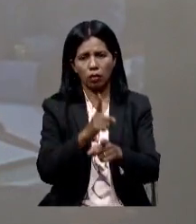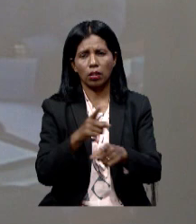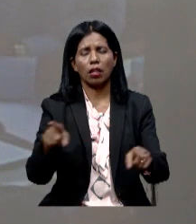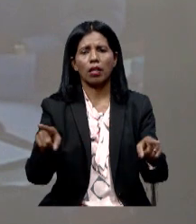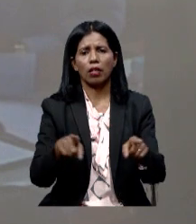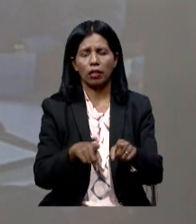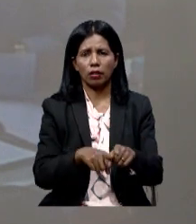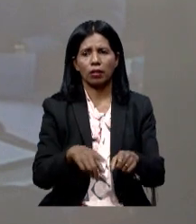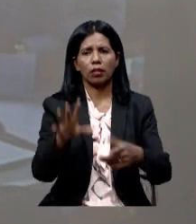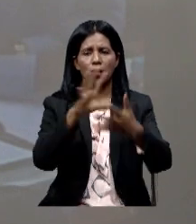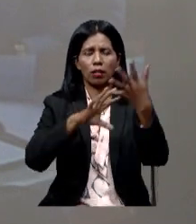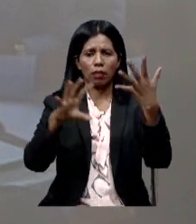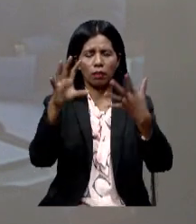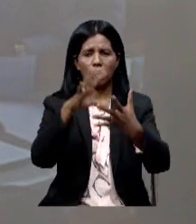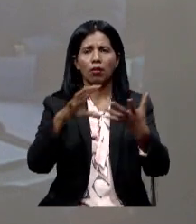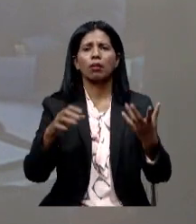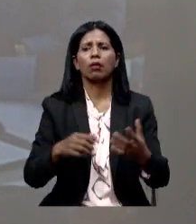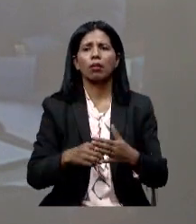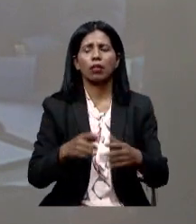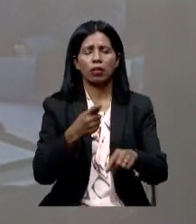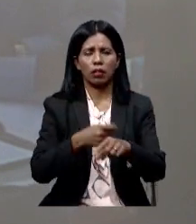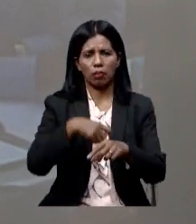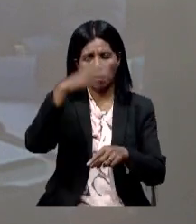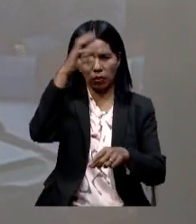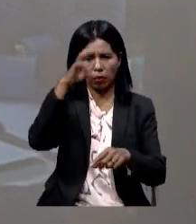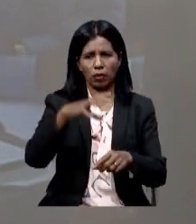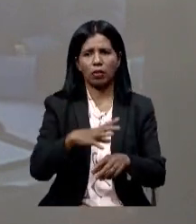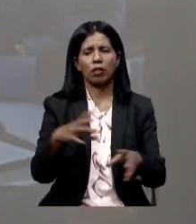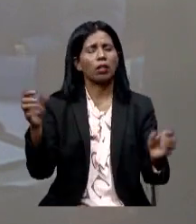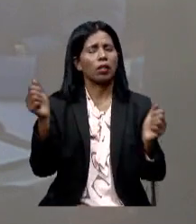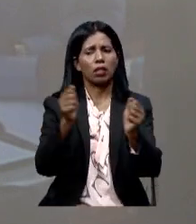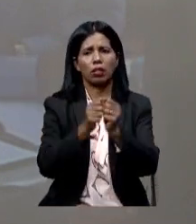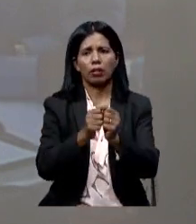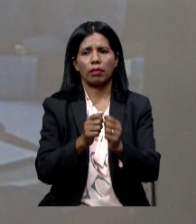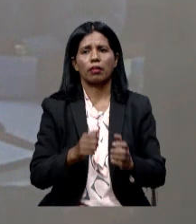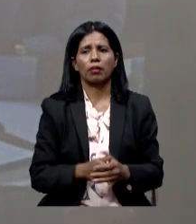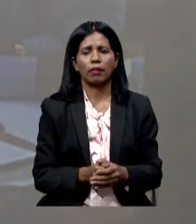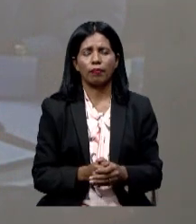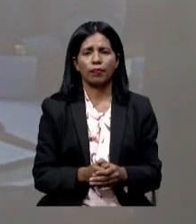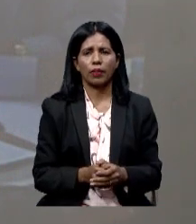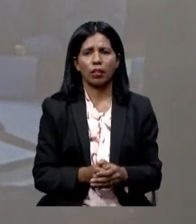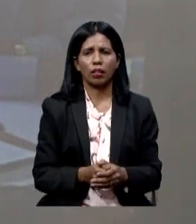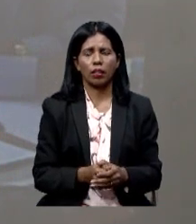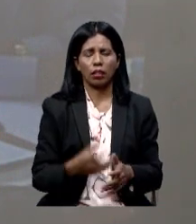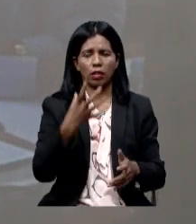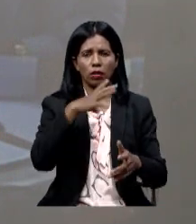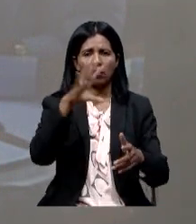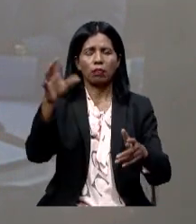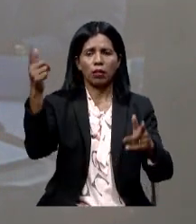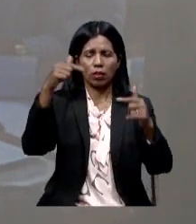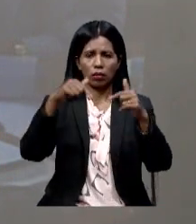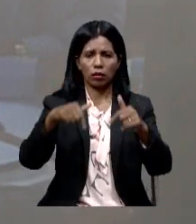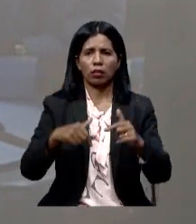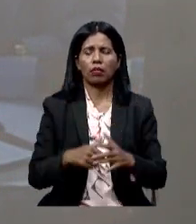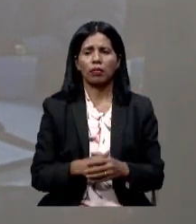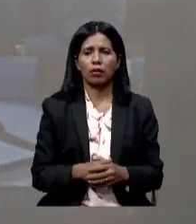hanesang ababu neve maka tempu udang yang kaira ini meeting ni suar mai to ya rotunda